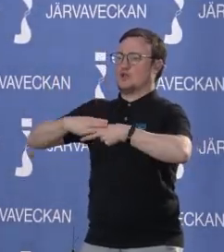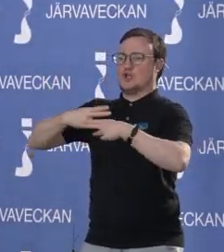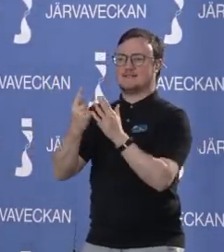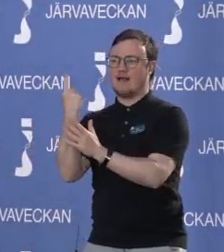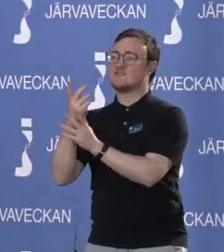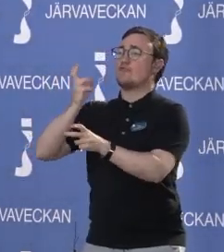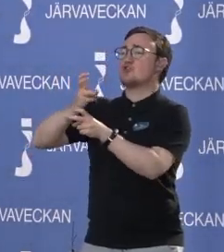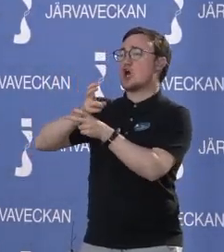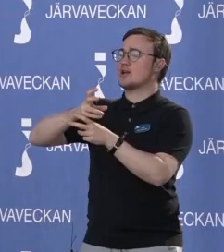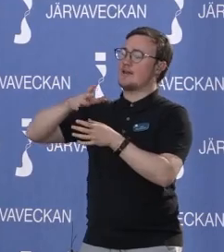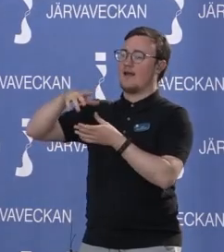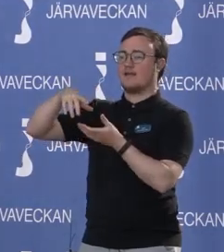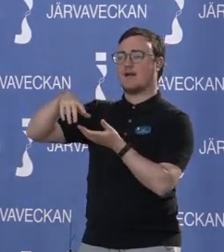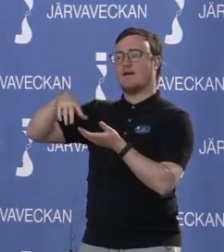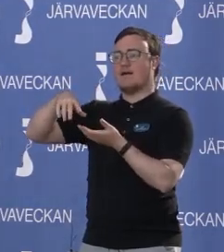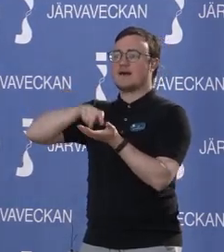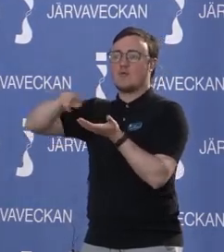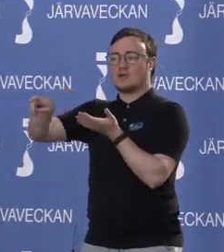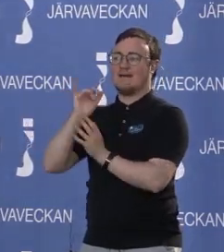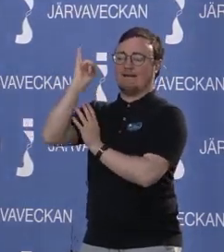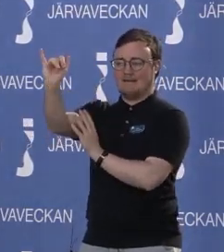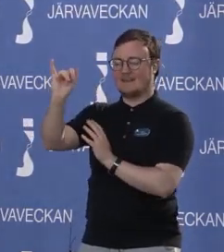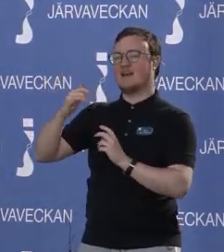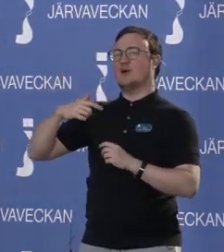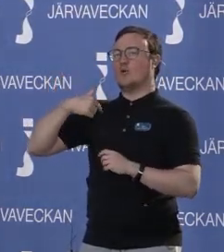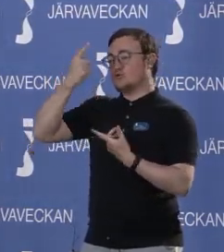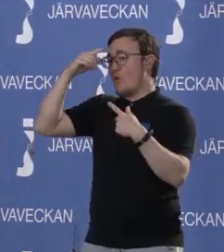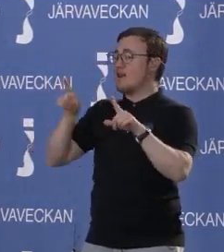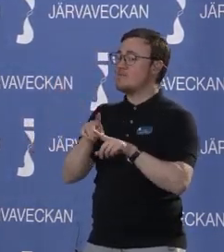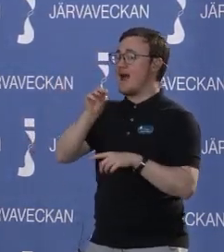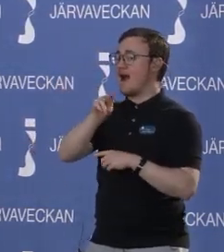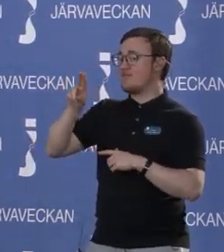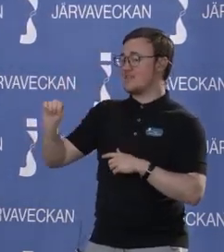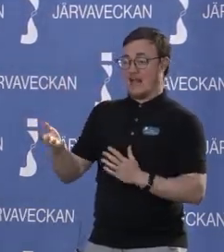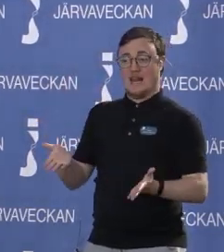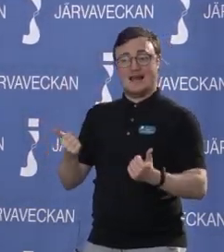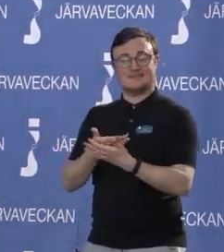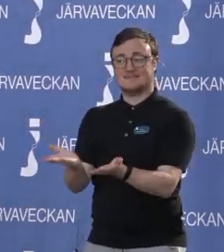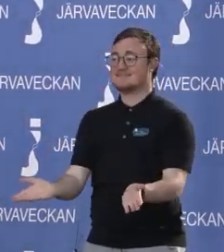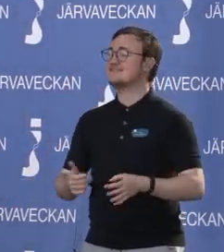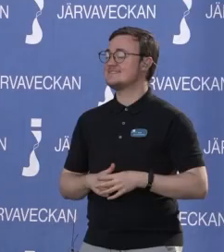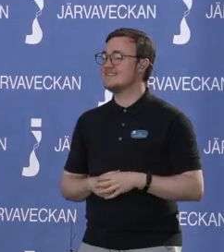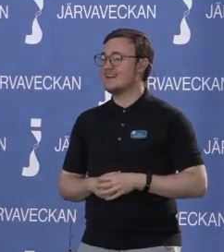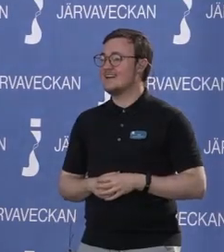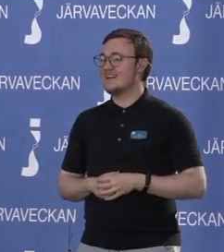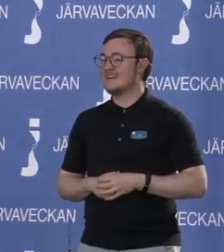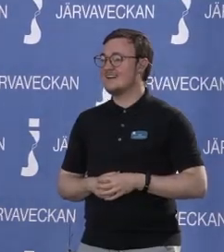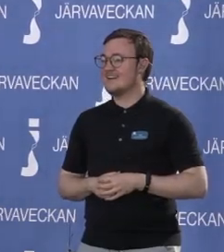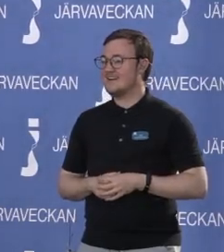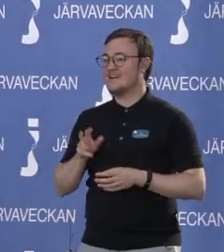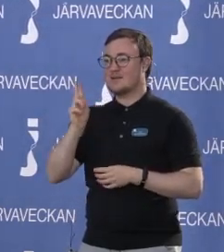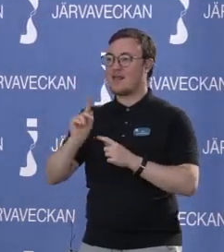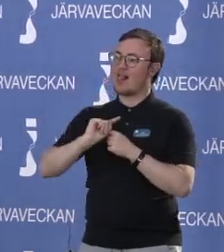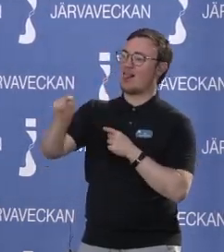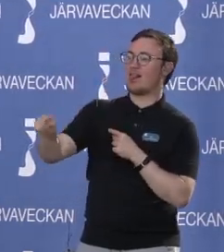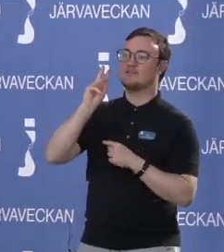och göra ett jobb därifrån. Och jag håller med Ann, det är inte lätt alltid. Och att komma till ett